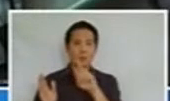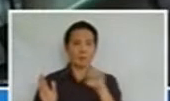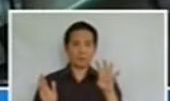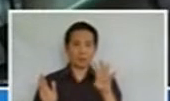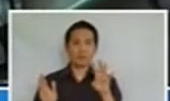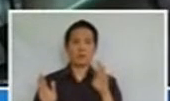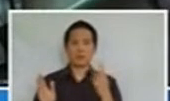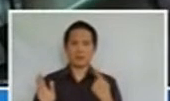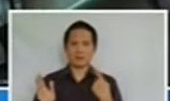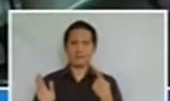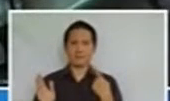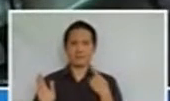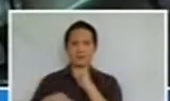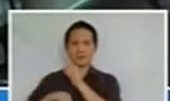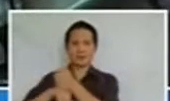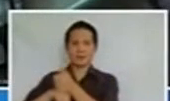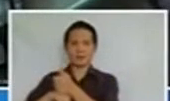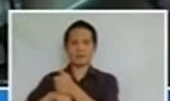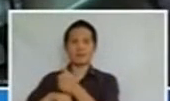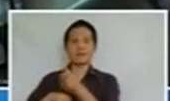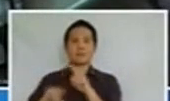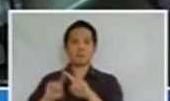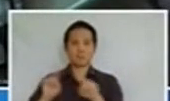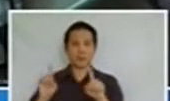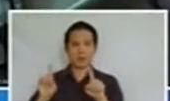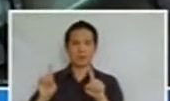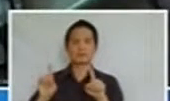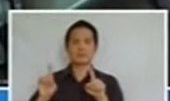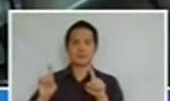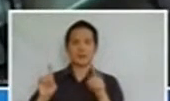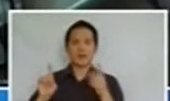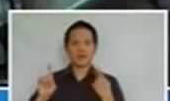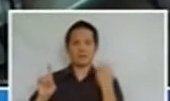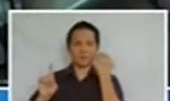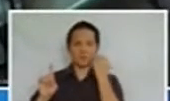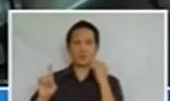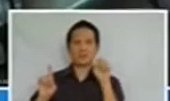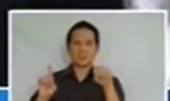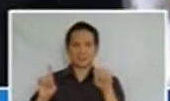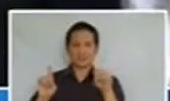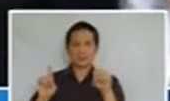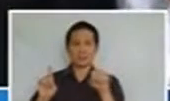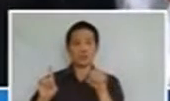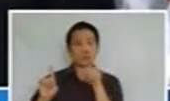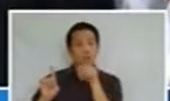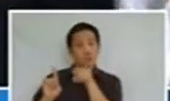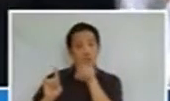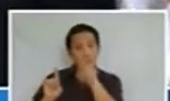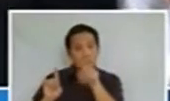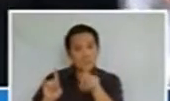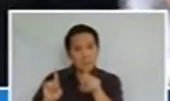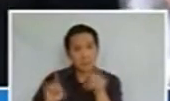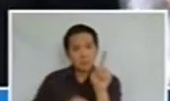si Zarina Lusuegro ng Philippine Broadcasting Service. Hello,